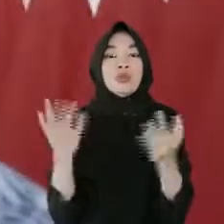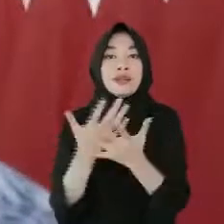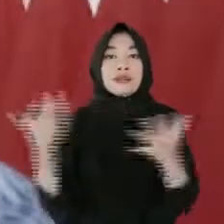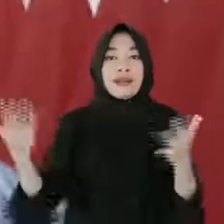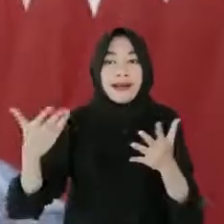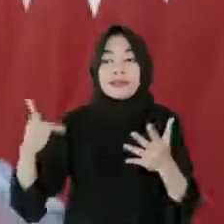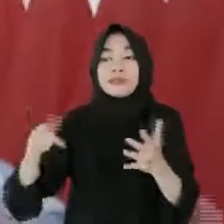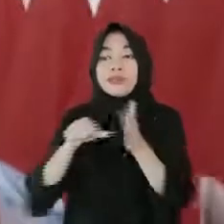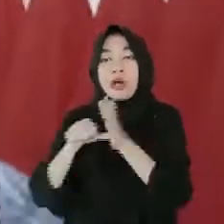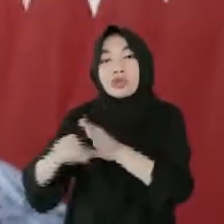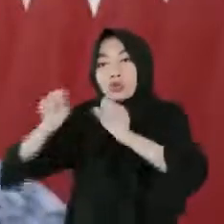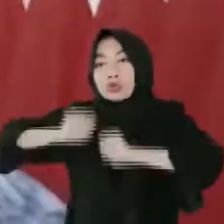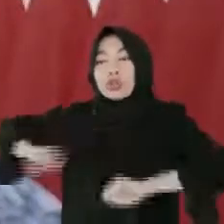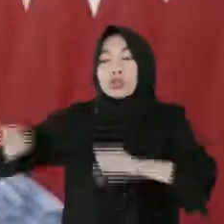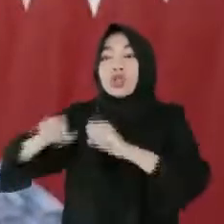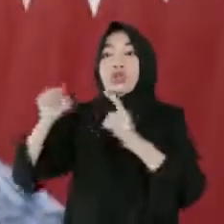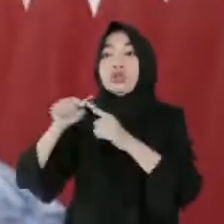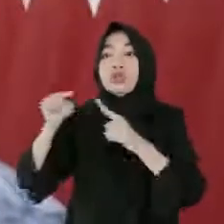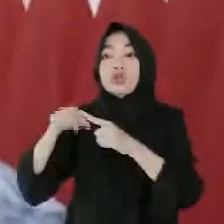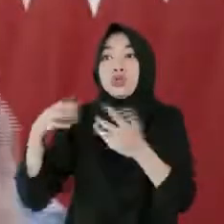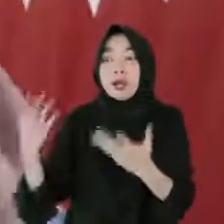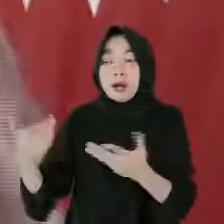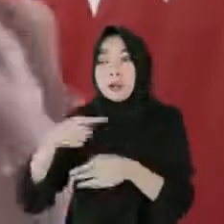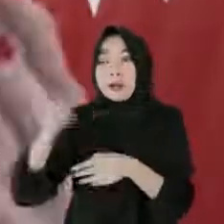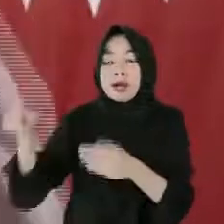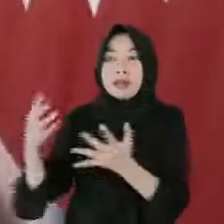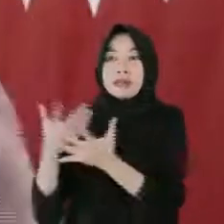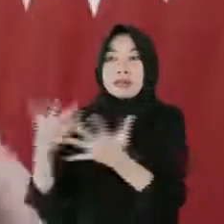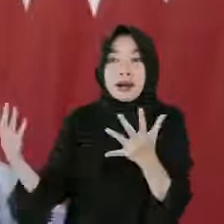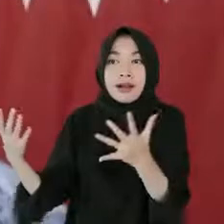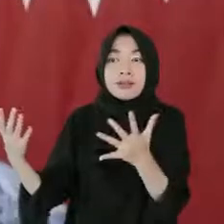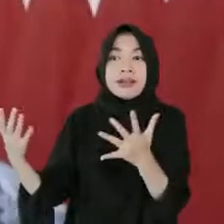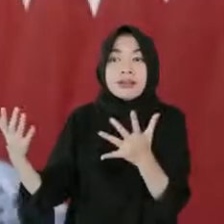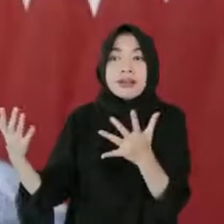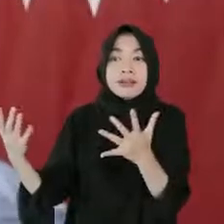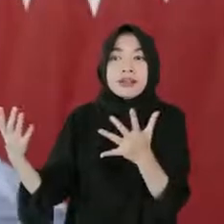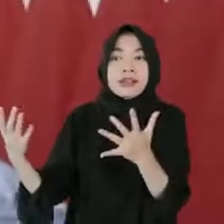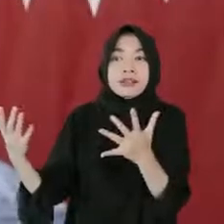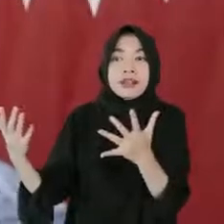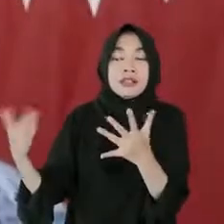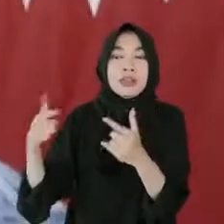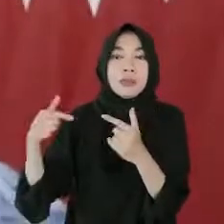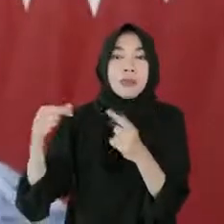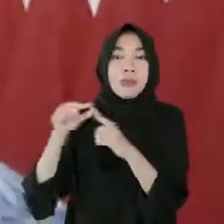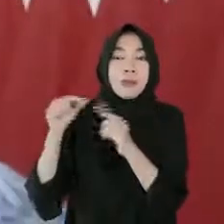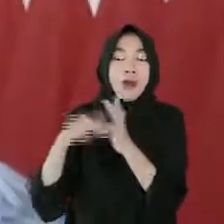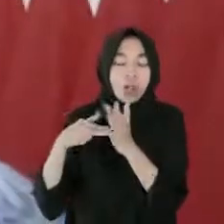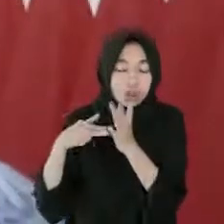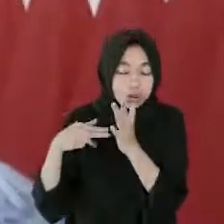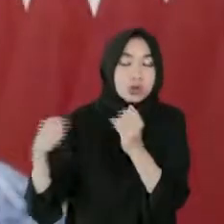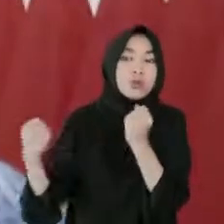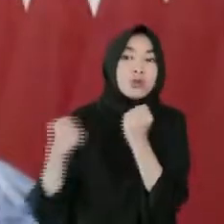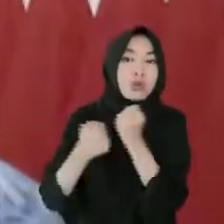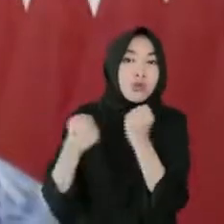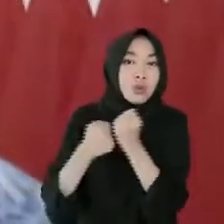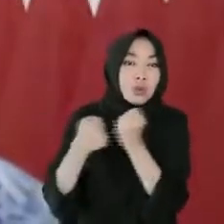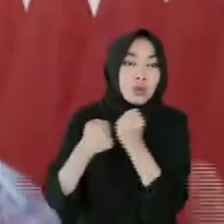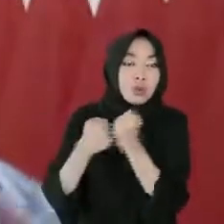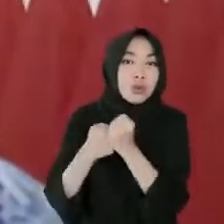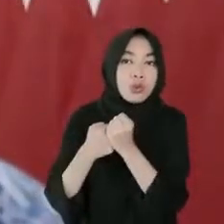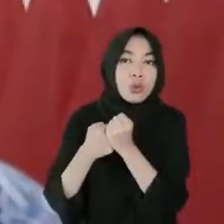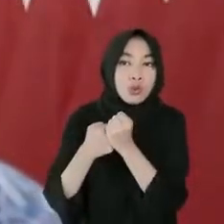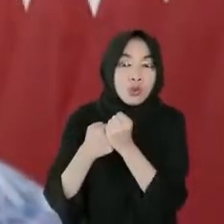disana agar mereka bisa melakukan penanya bisa mendukung pelaksanaan Pon penyelenggaraan Pon ini